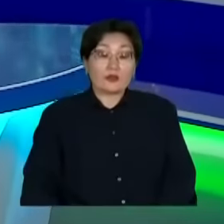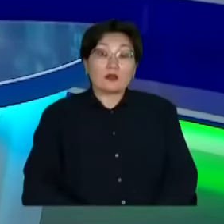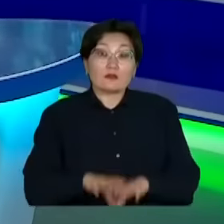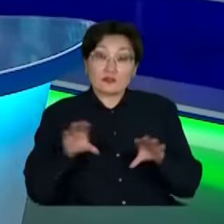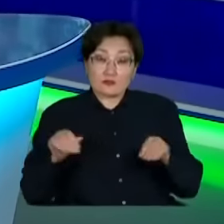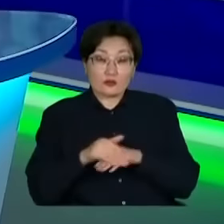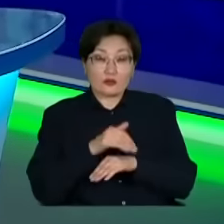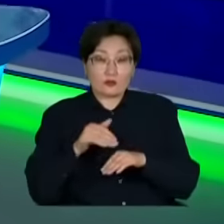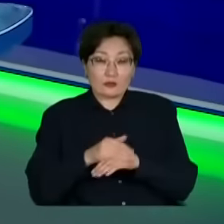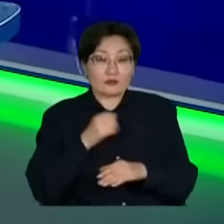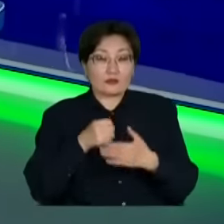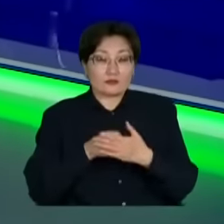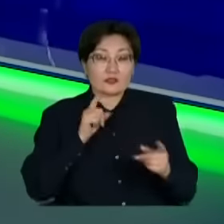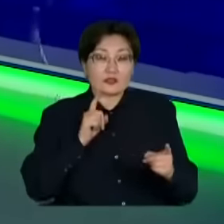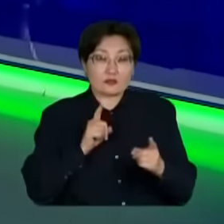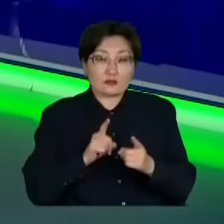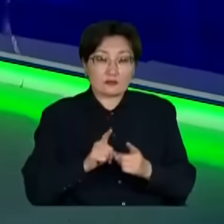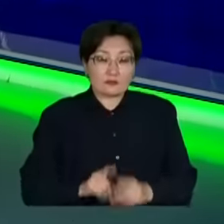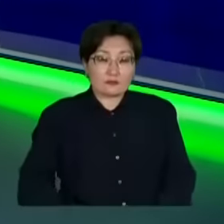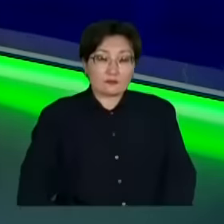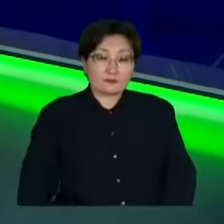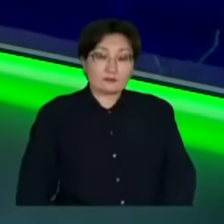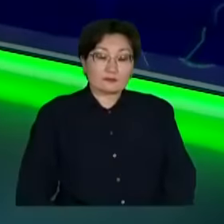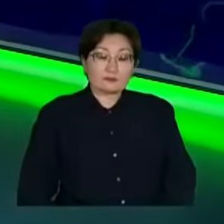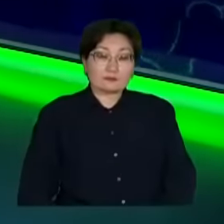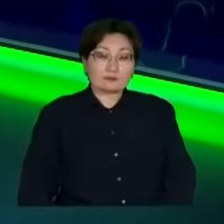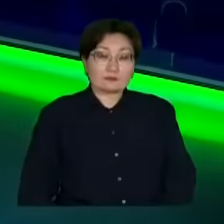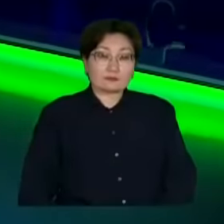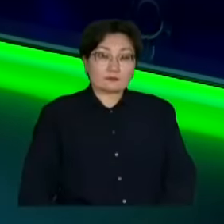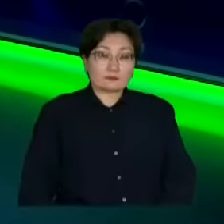выпуск завершён Всего доброго До встречи в эфире